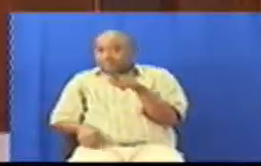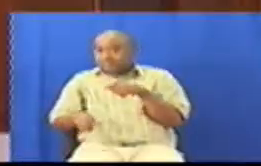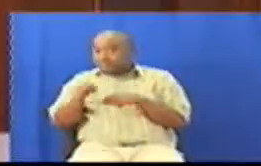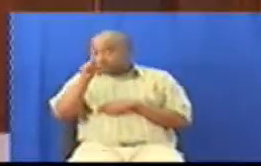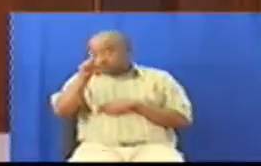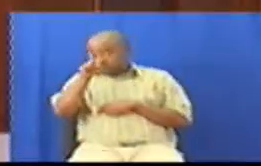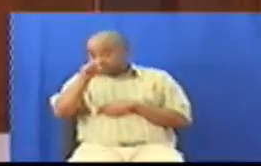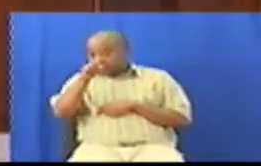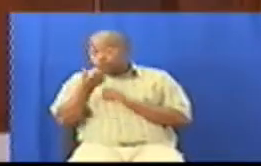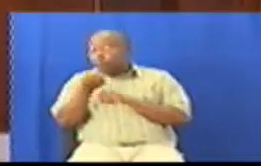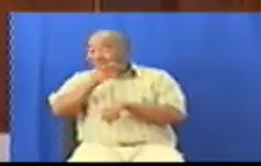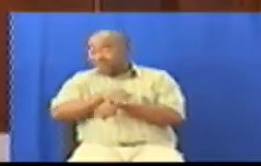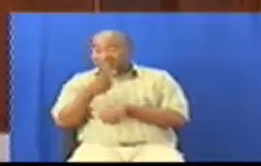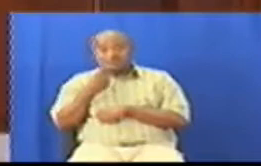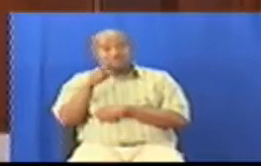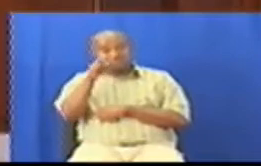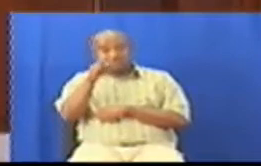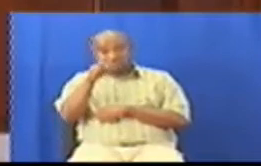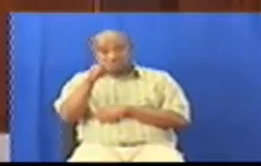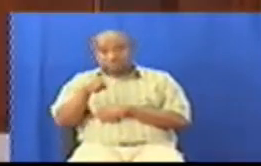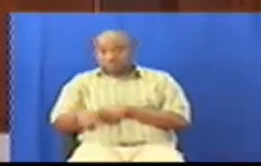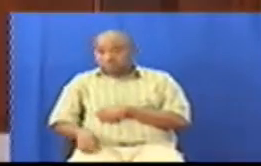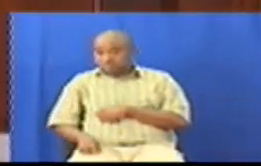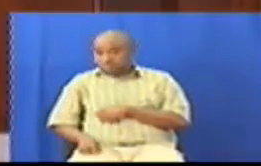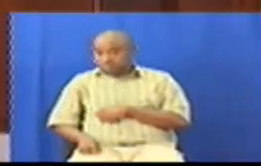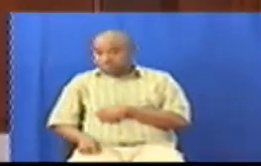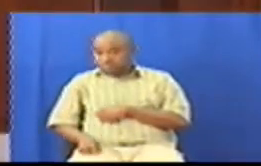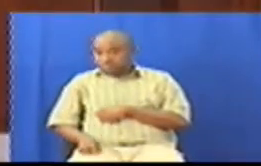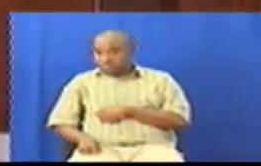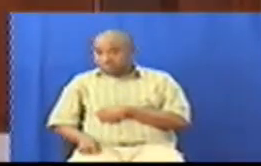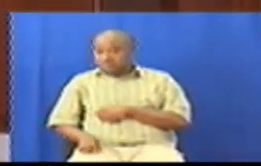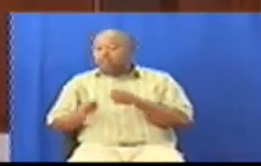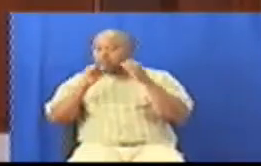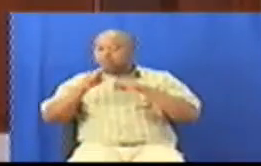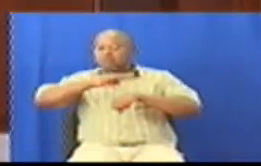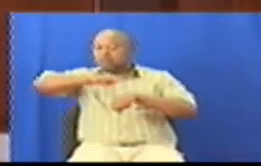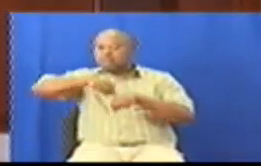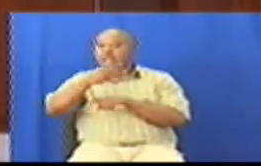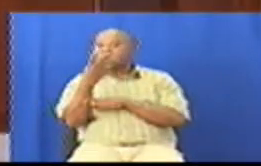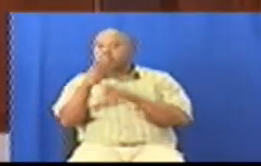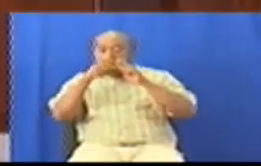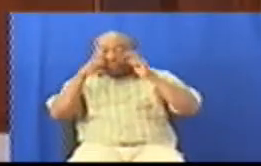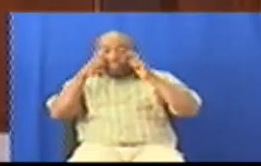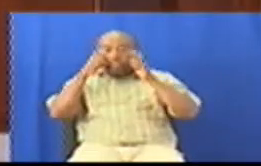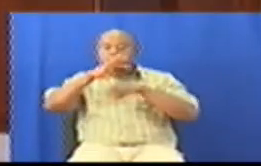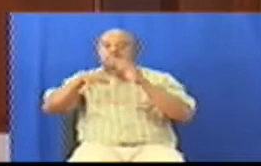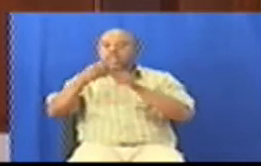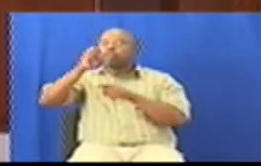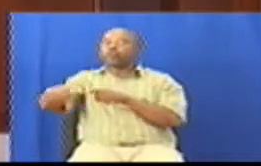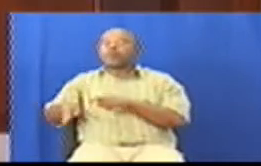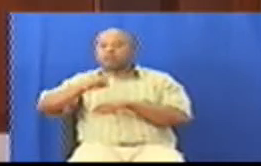kwa mujibu wa wataalamu wanasema zinatakiwa zivaliwe ndani ya masaa 8.